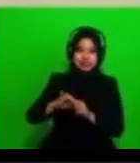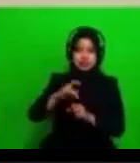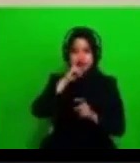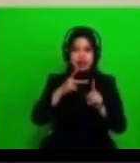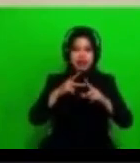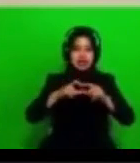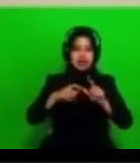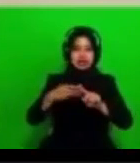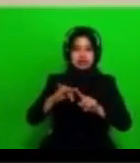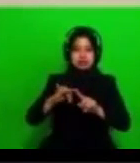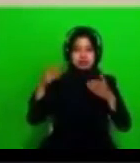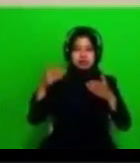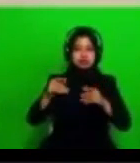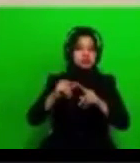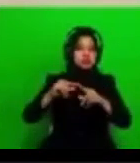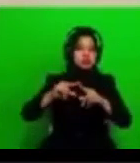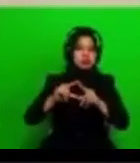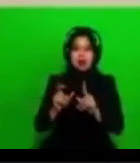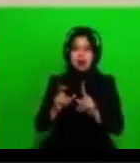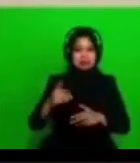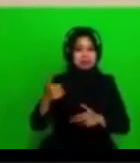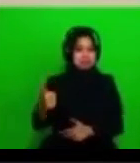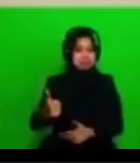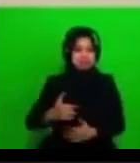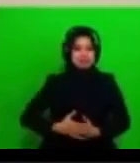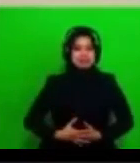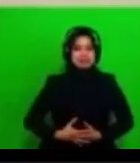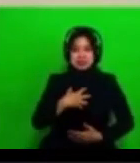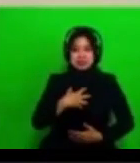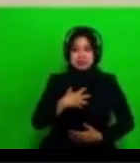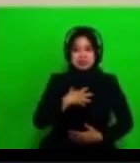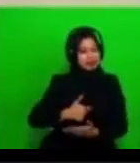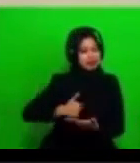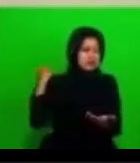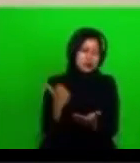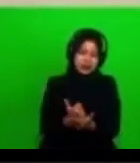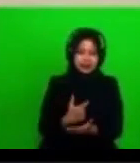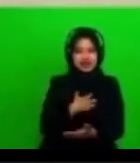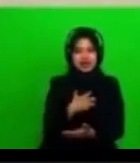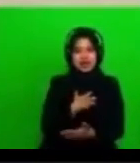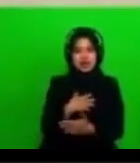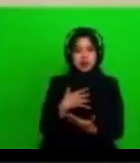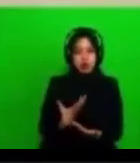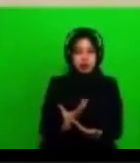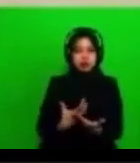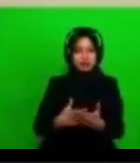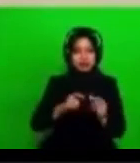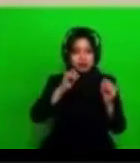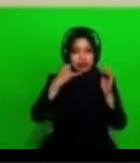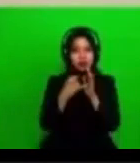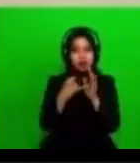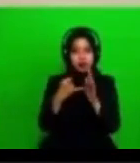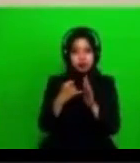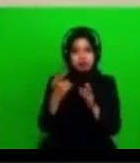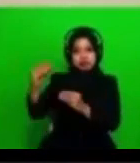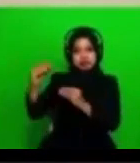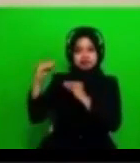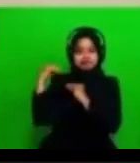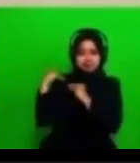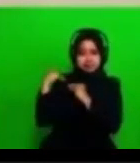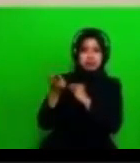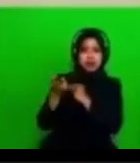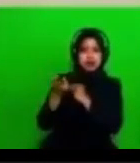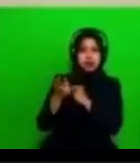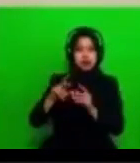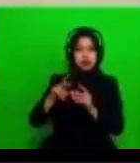Muhammad Hasbi, Direktur Pendidikan Anak Usia Dini. Kami sangat yakin dan yakin betul dalam konteks ranah yang diamanahkan